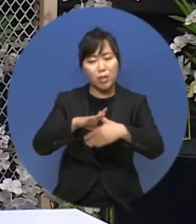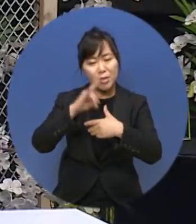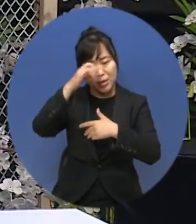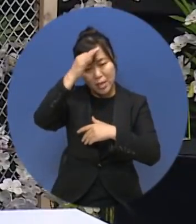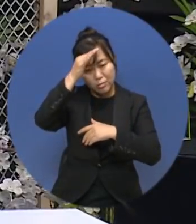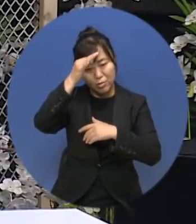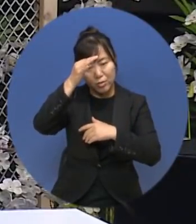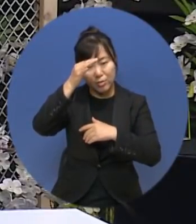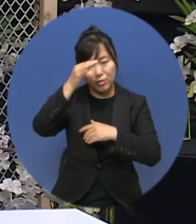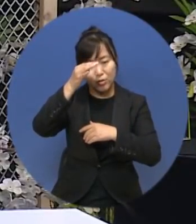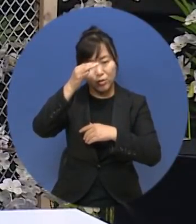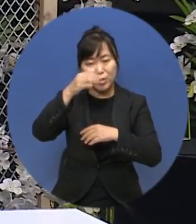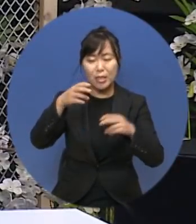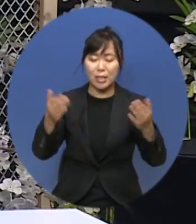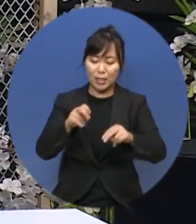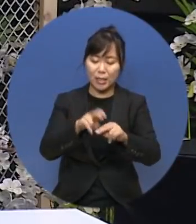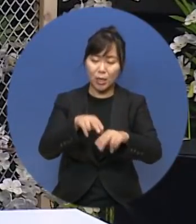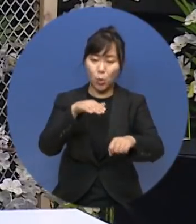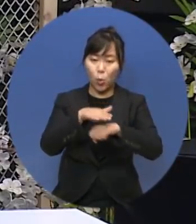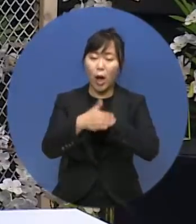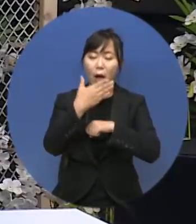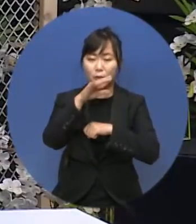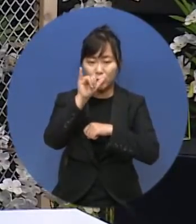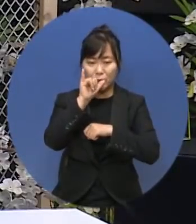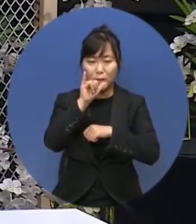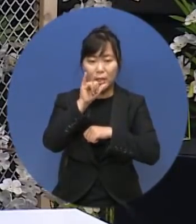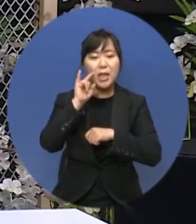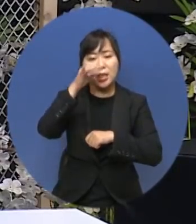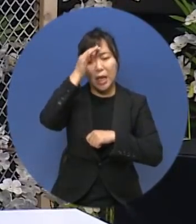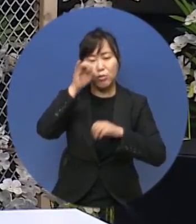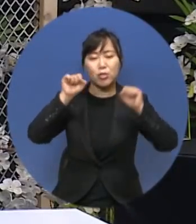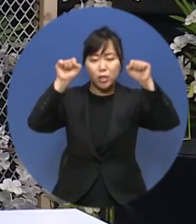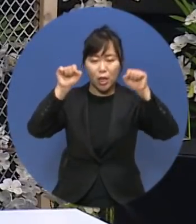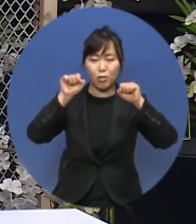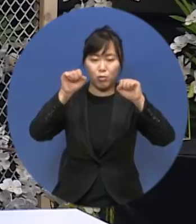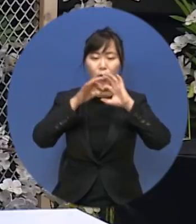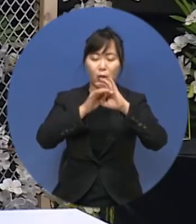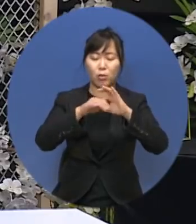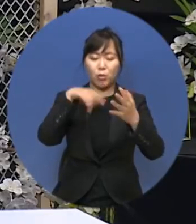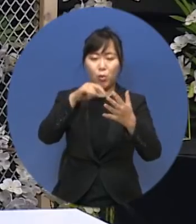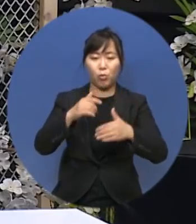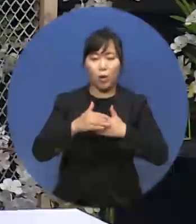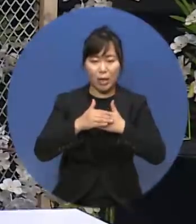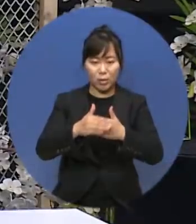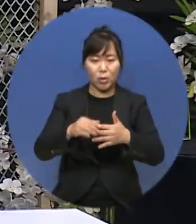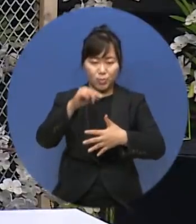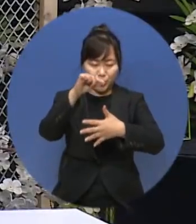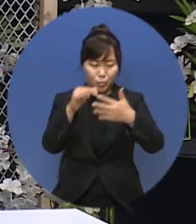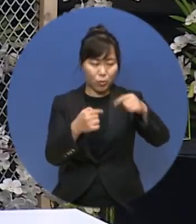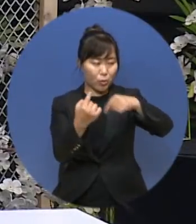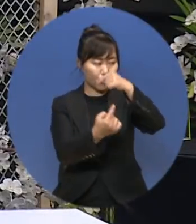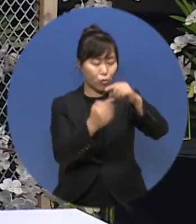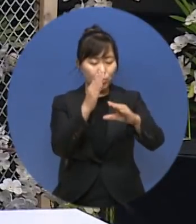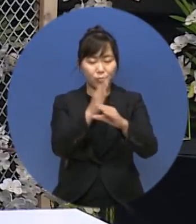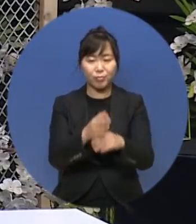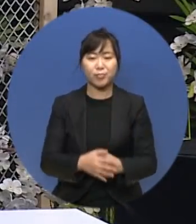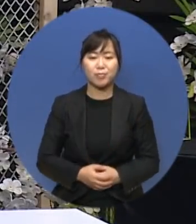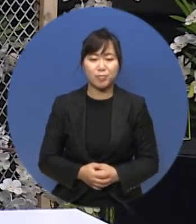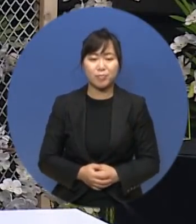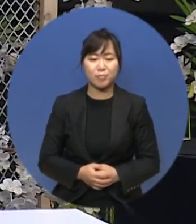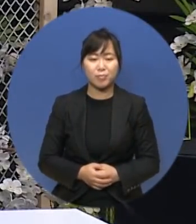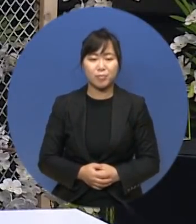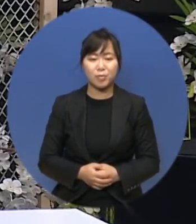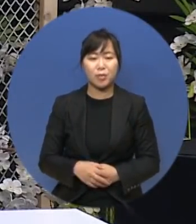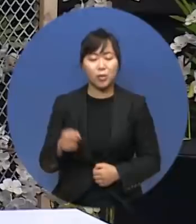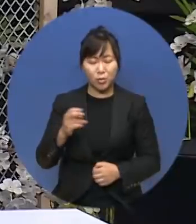문화 예술을 일자리화할 수 있는 예술 체육 중점 교육과정과 프로그램을 운영하고 있습니다.